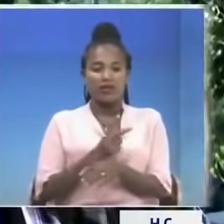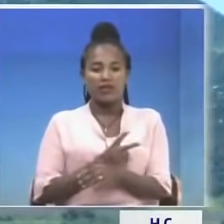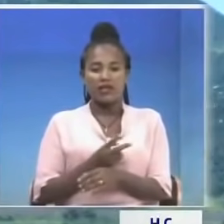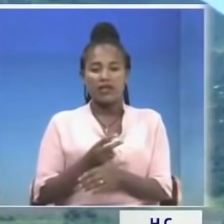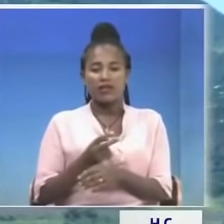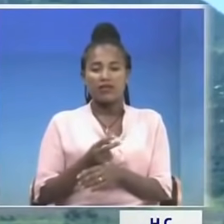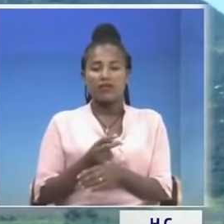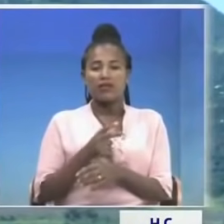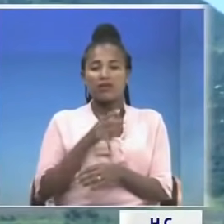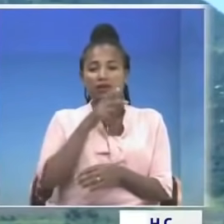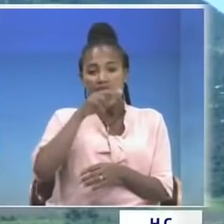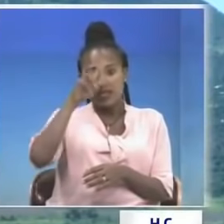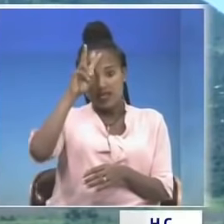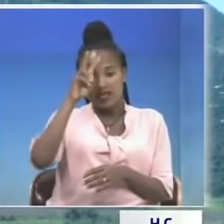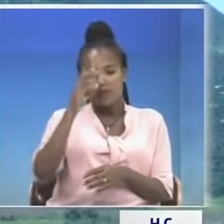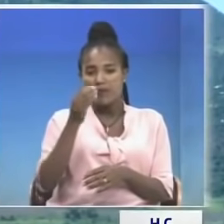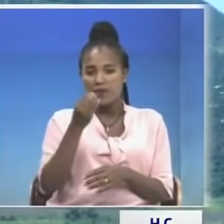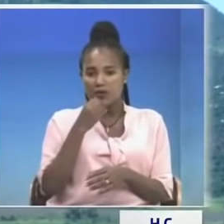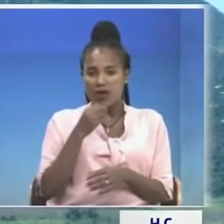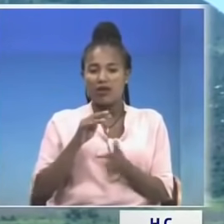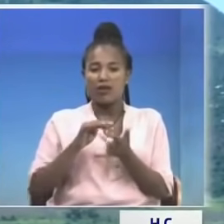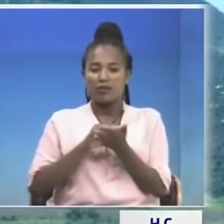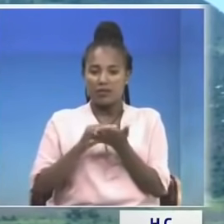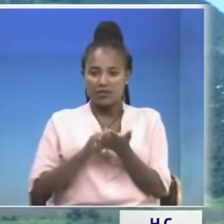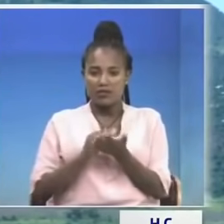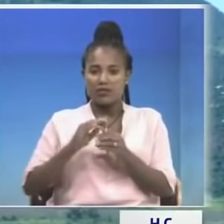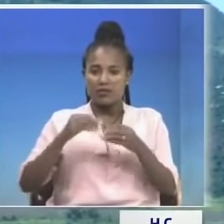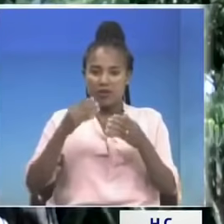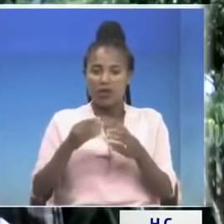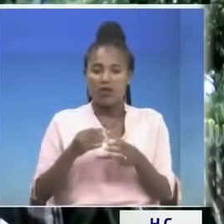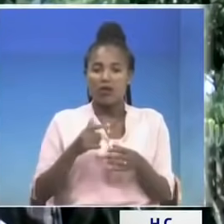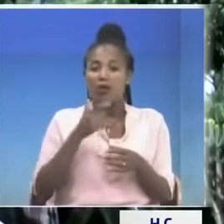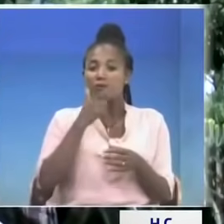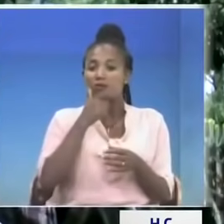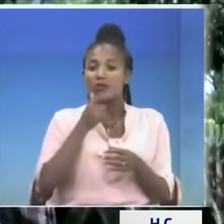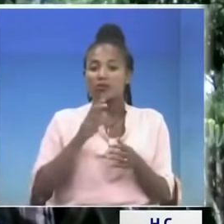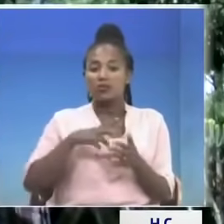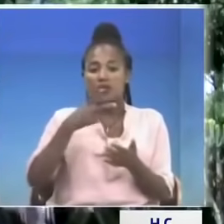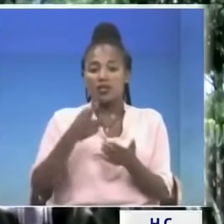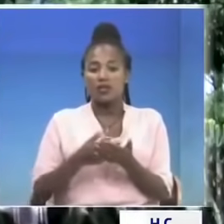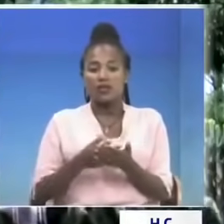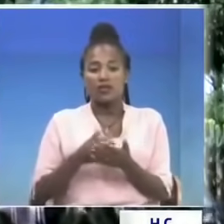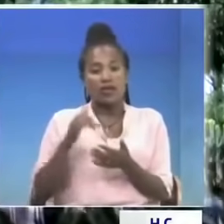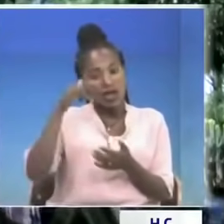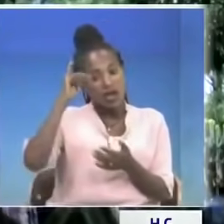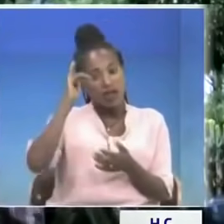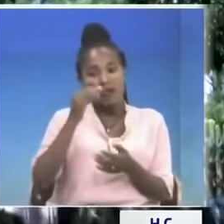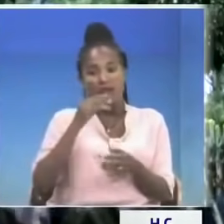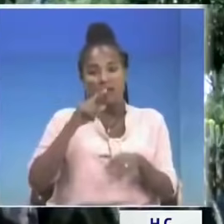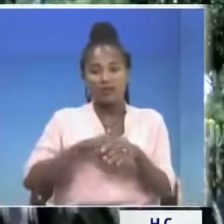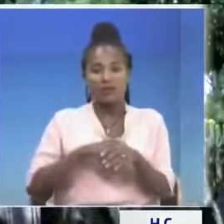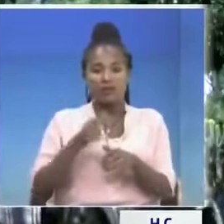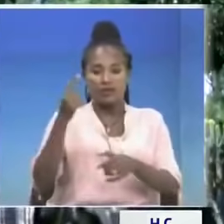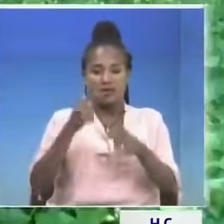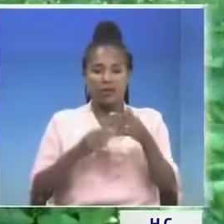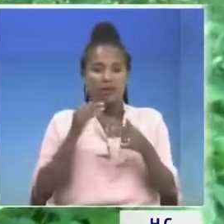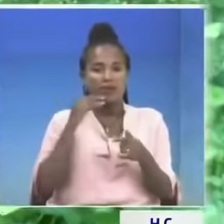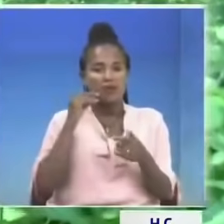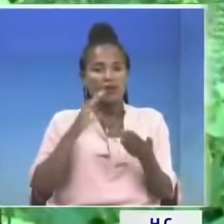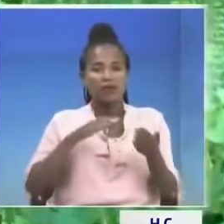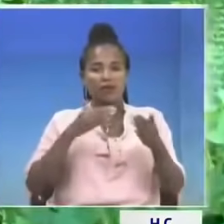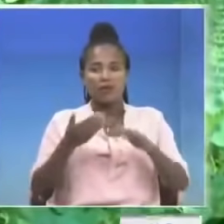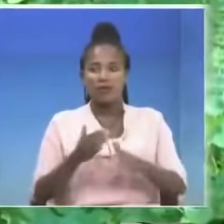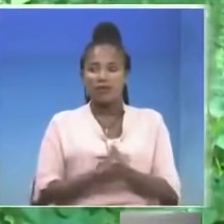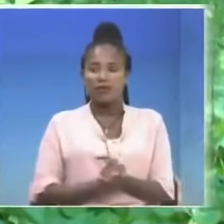በልተዋል። መርዝ ለቀልቀው ምን አድርገውታል? ብስኩቱን እዚህ ጥለውታል። ያቻያ በምበላ ጊዜ መታ ቤት ፊር አለች። አዱንም